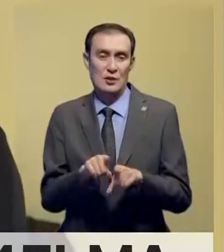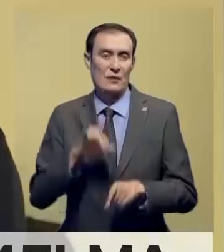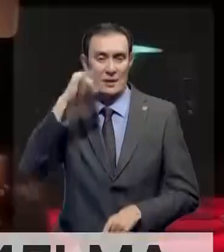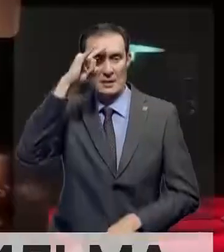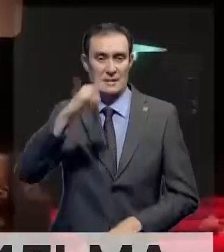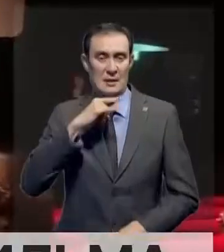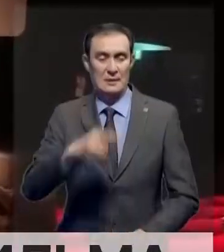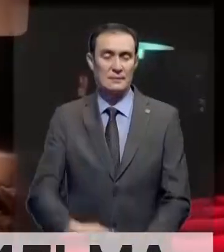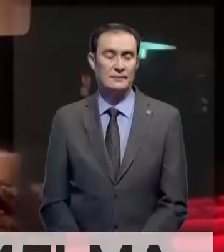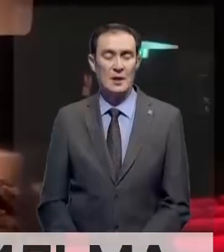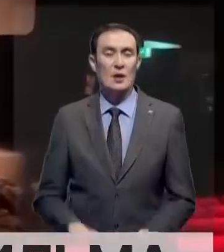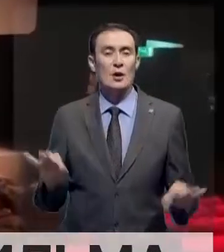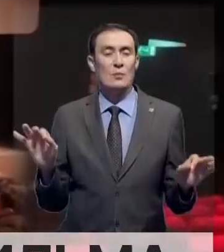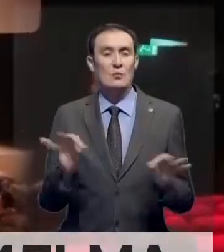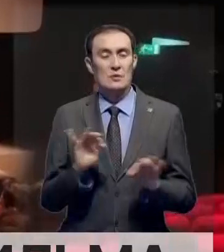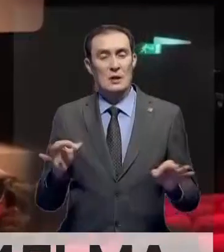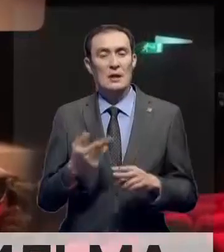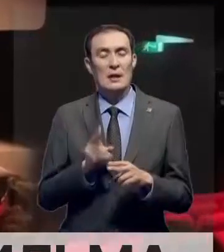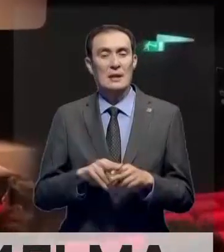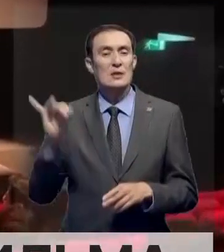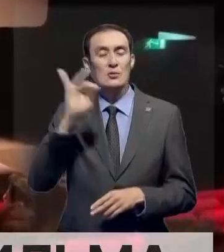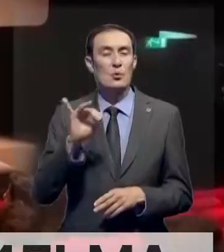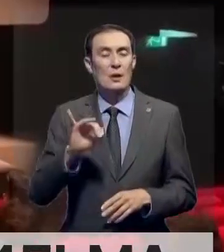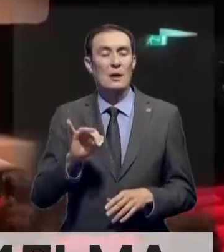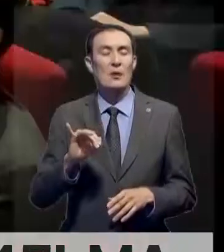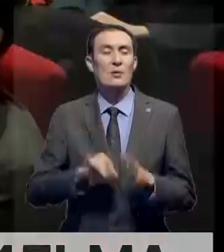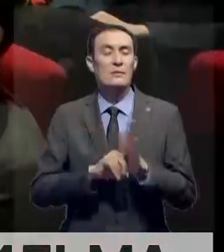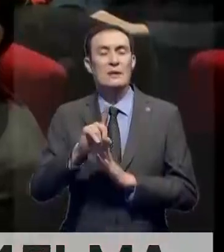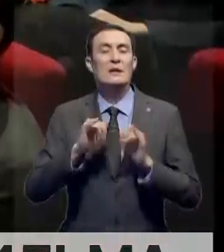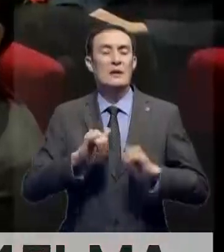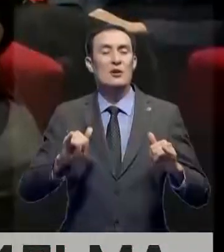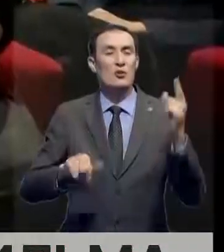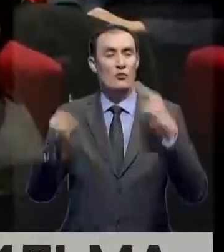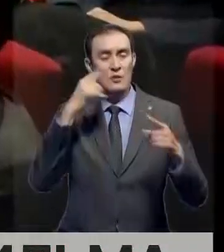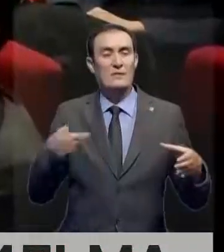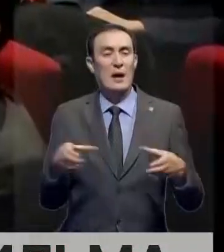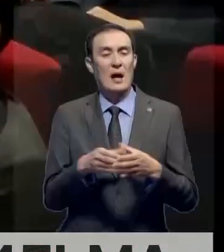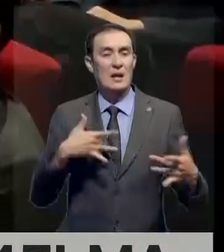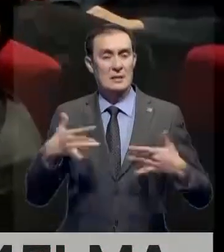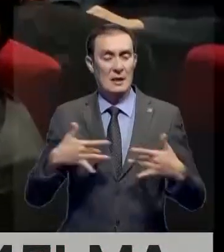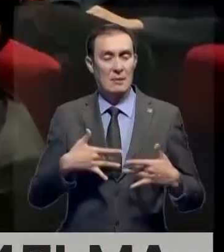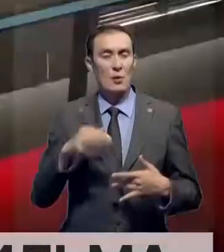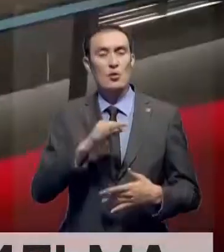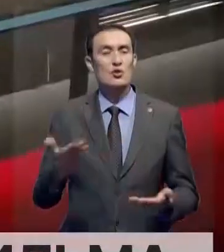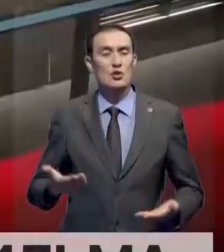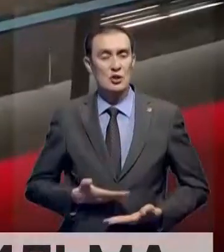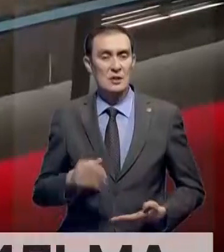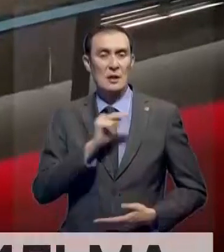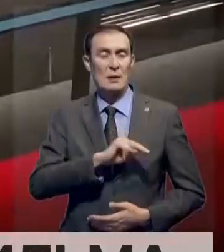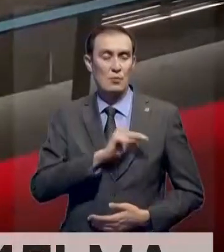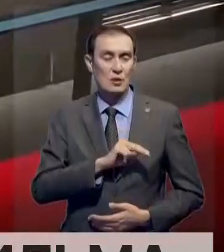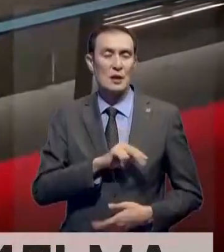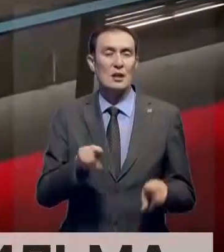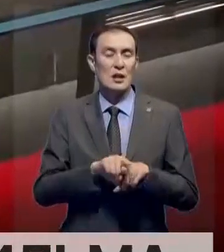Казахстан. Музыкальный байопик или биографическая драма о рождении и творчестве любимого ансамбля – это фильм о жизни и деятельности, а